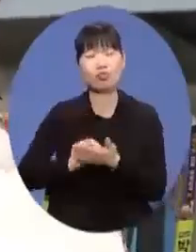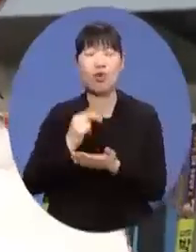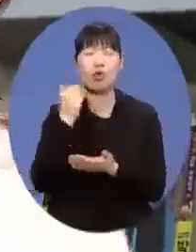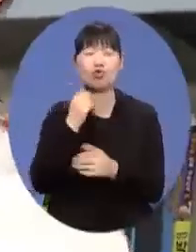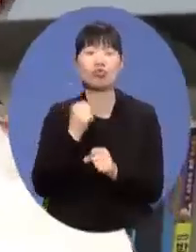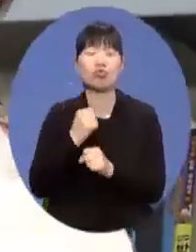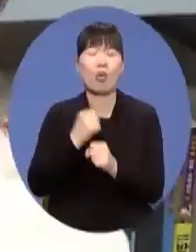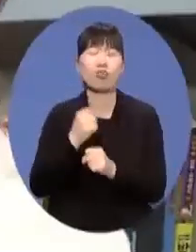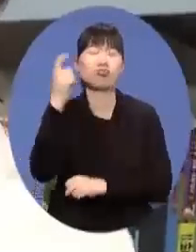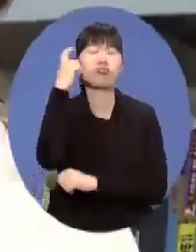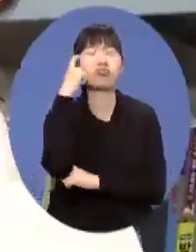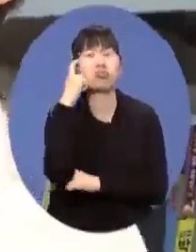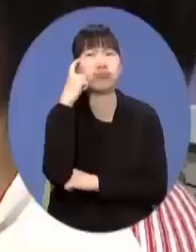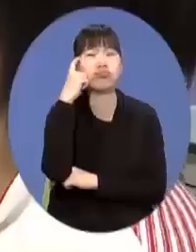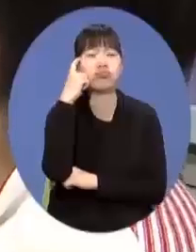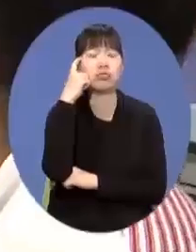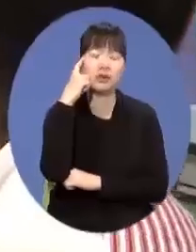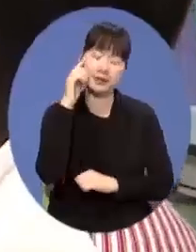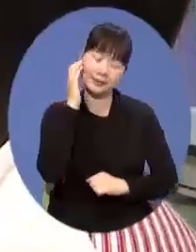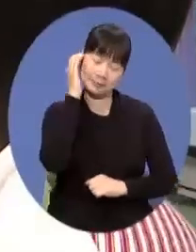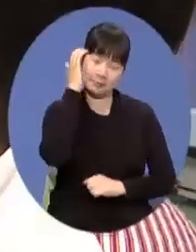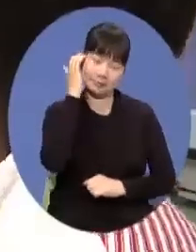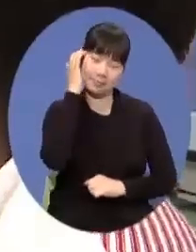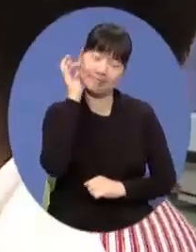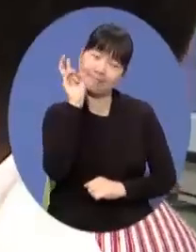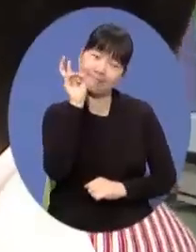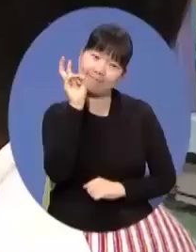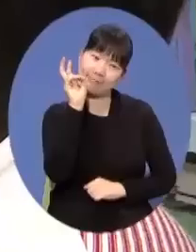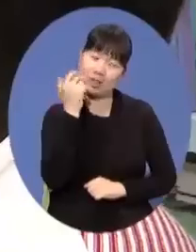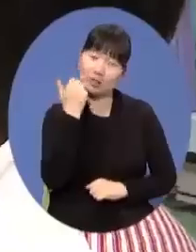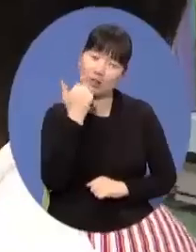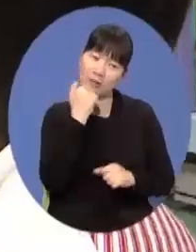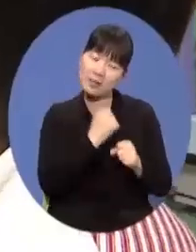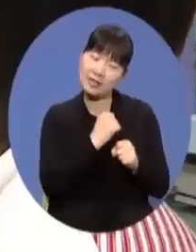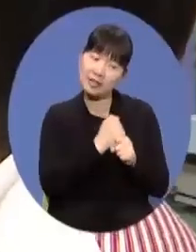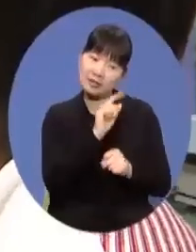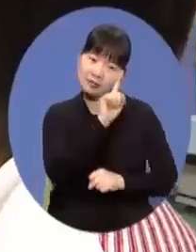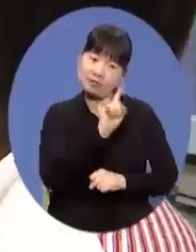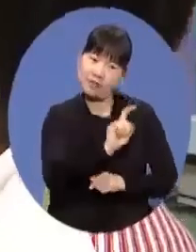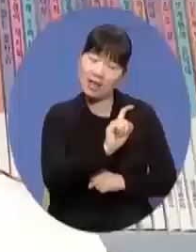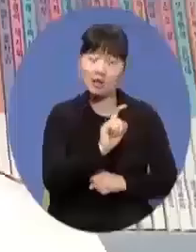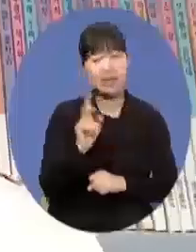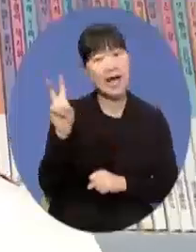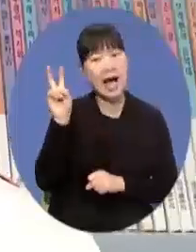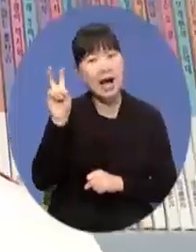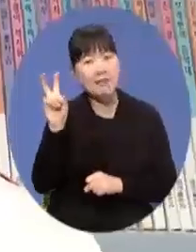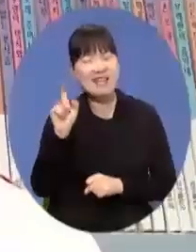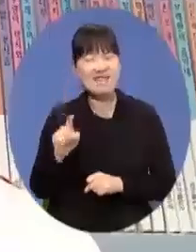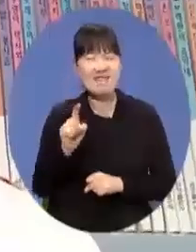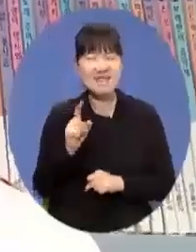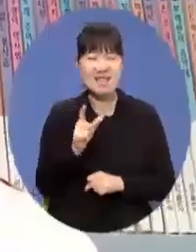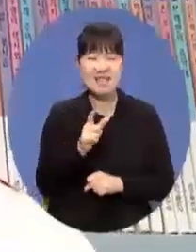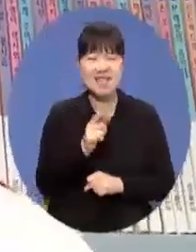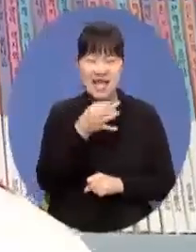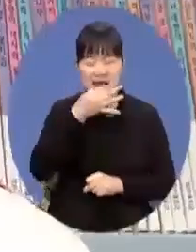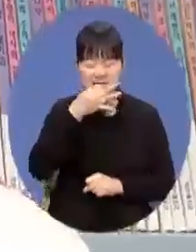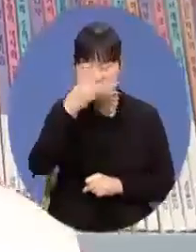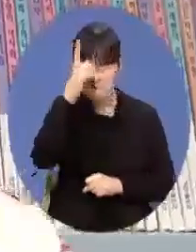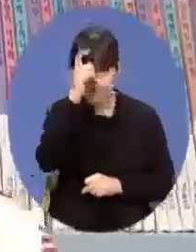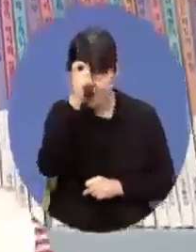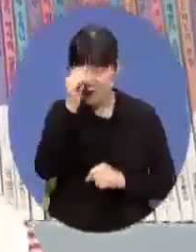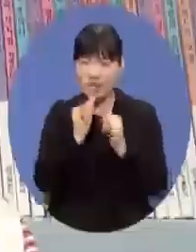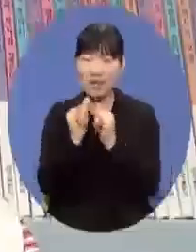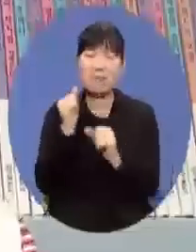누가 만들었을까요? 글쎄, 누가 만들었을까? 아마 심술 궂은 사람이 만들었을